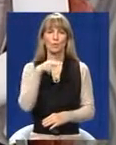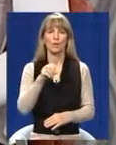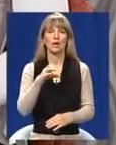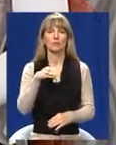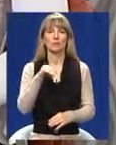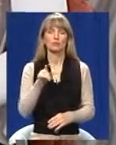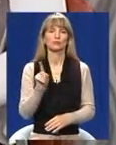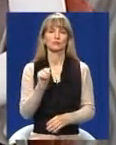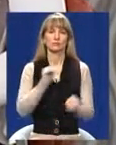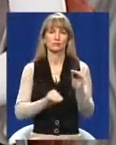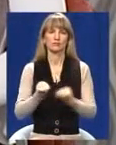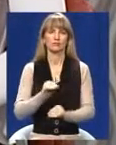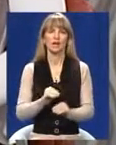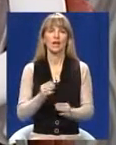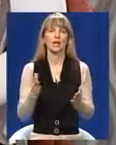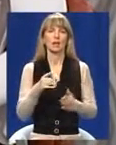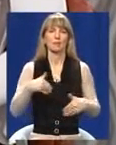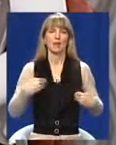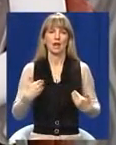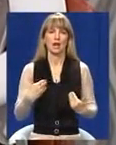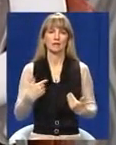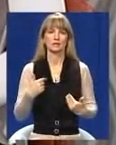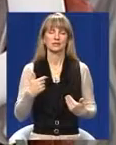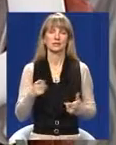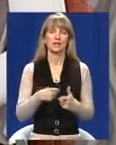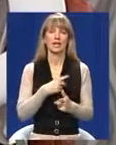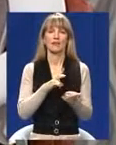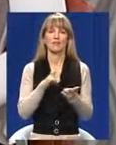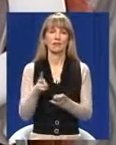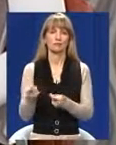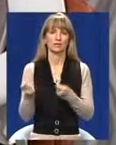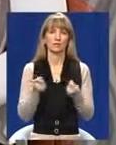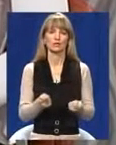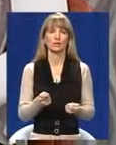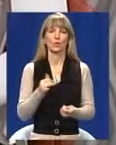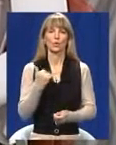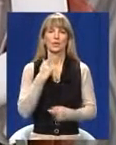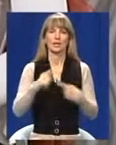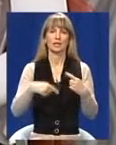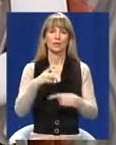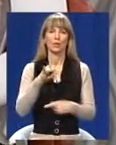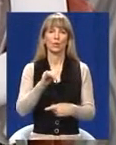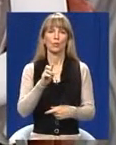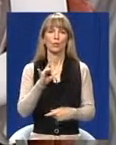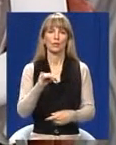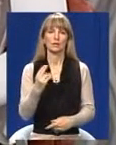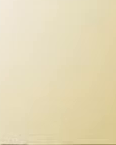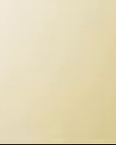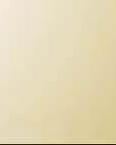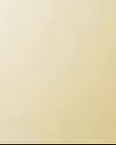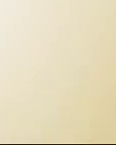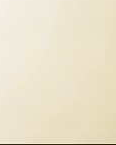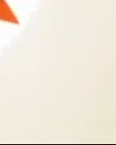вона виготовляється, якої вона користі нам або шкоди завдає у нашій наступній рубриці.